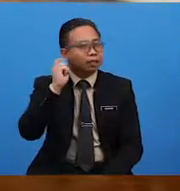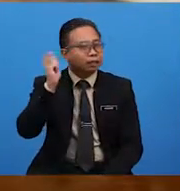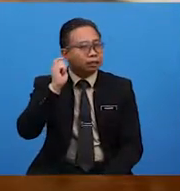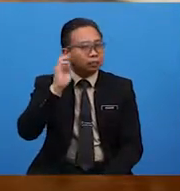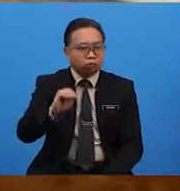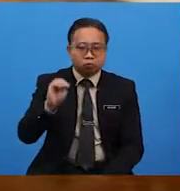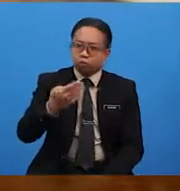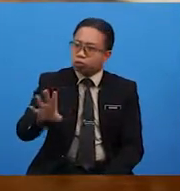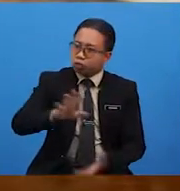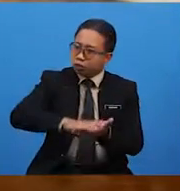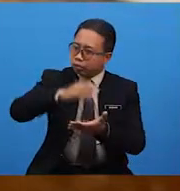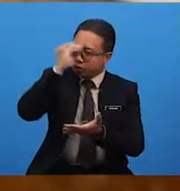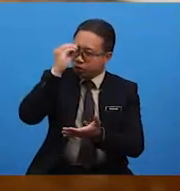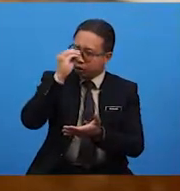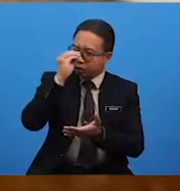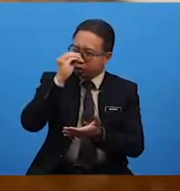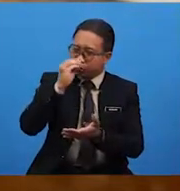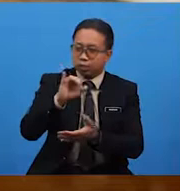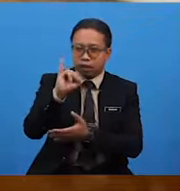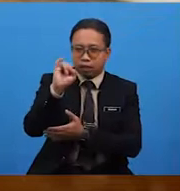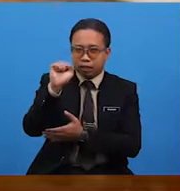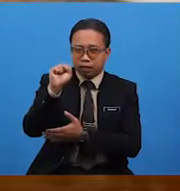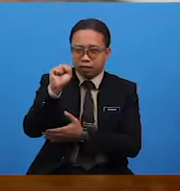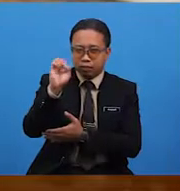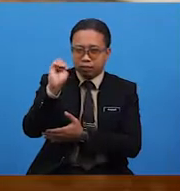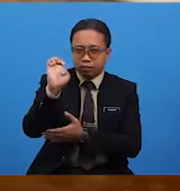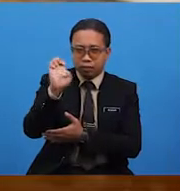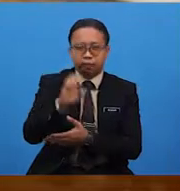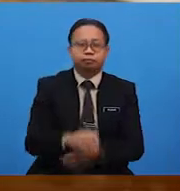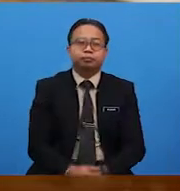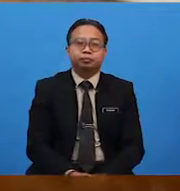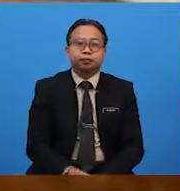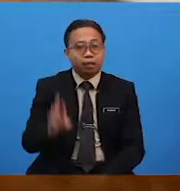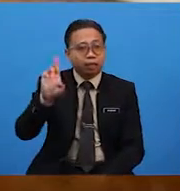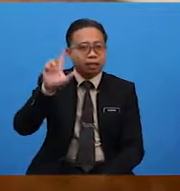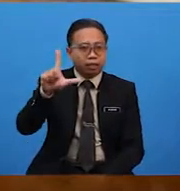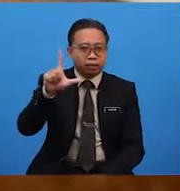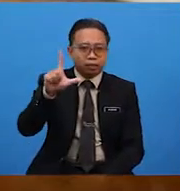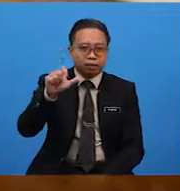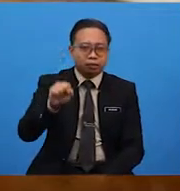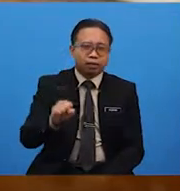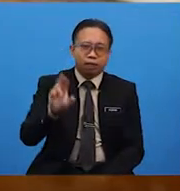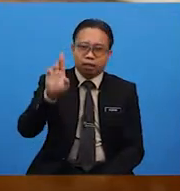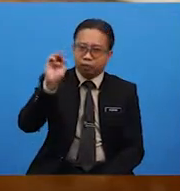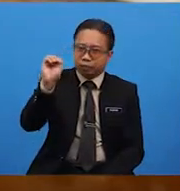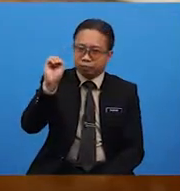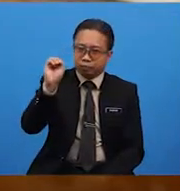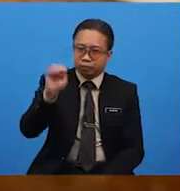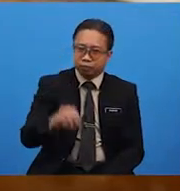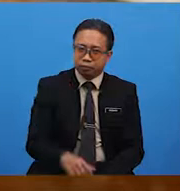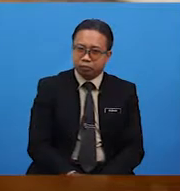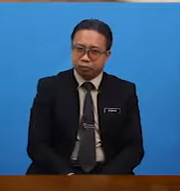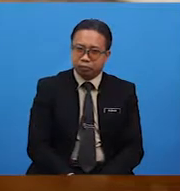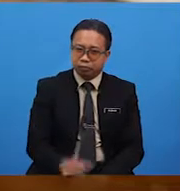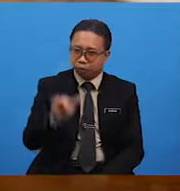kita telah mempelajari dan membincangkan beberapa izzam dan antara inilah Dia rezeki tadi lagi romantis MH roti